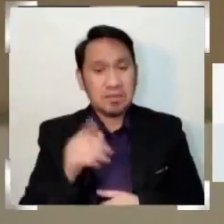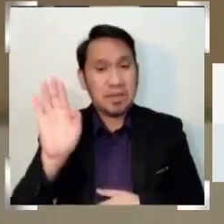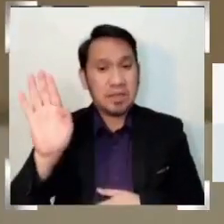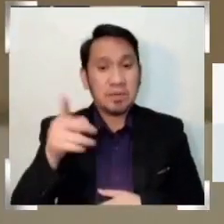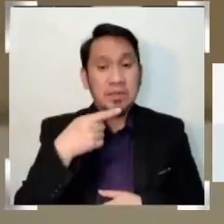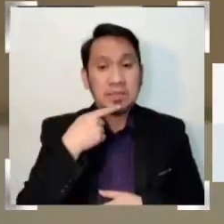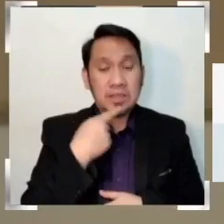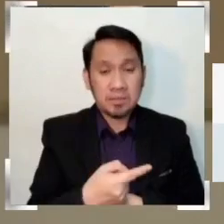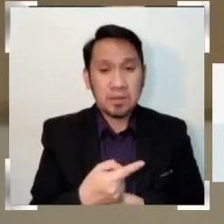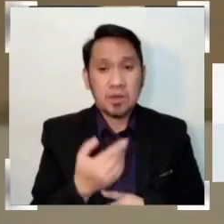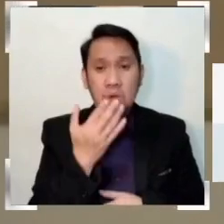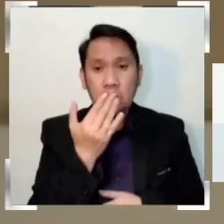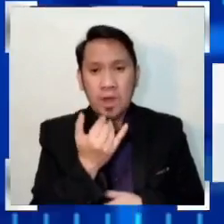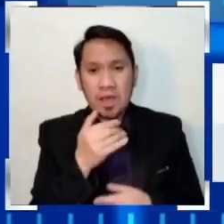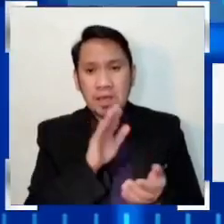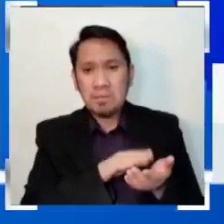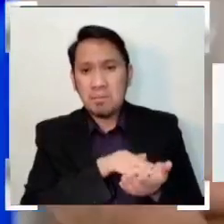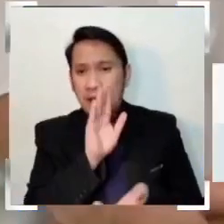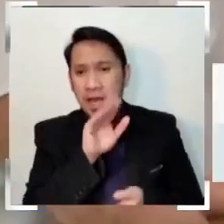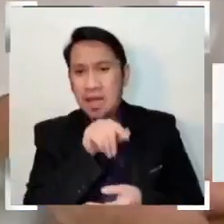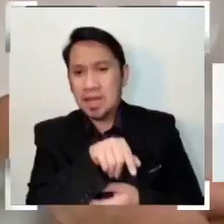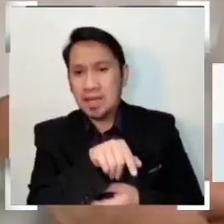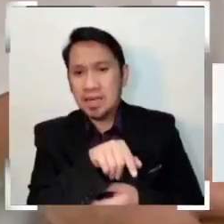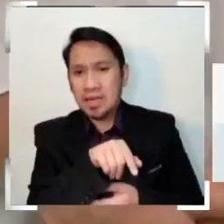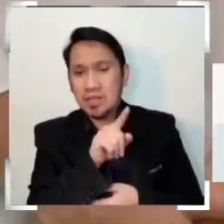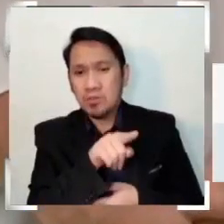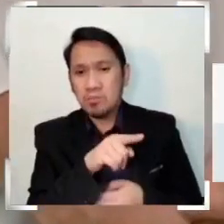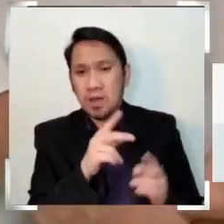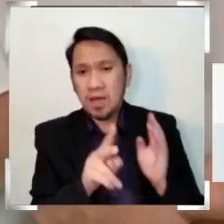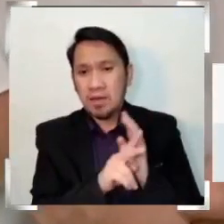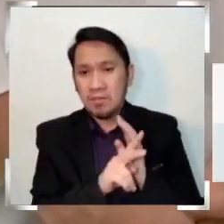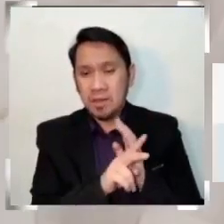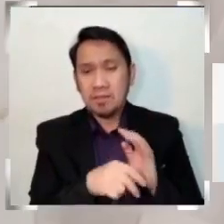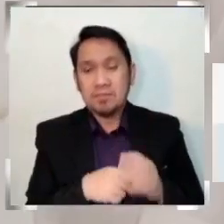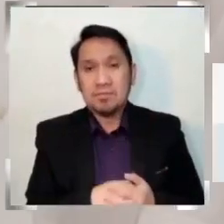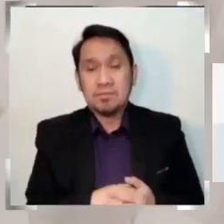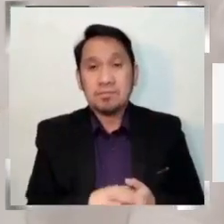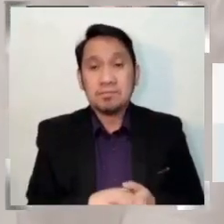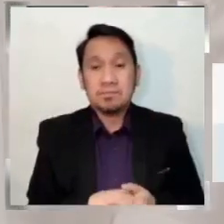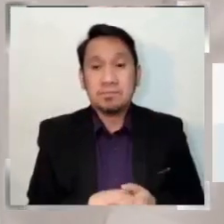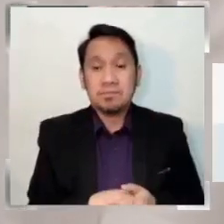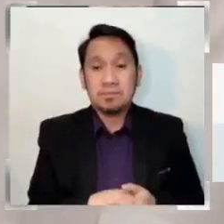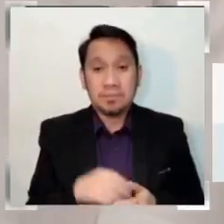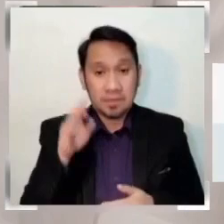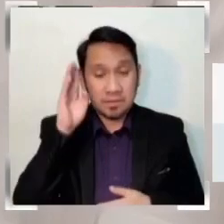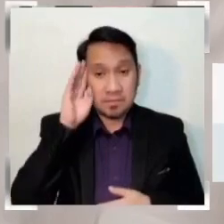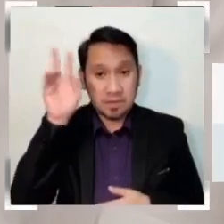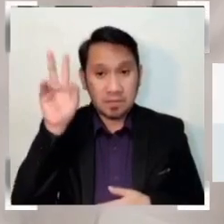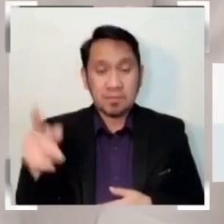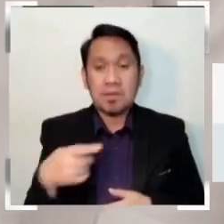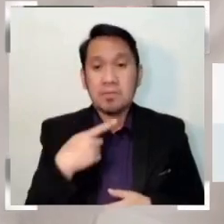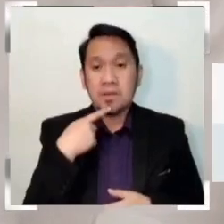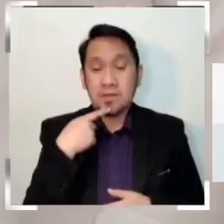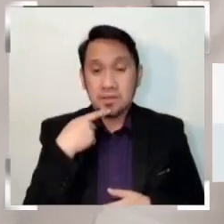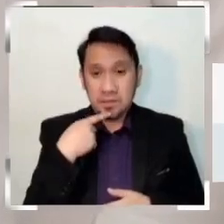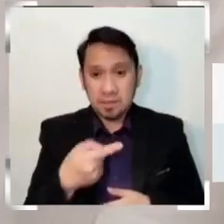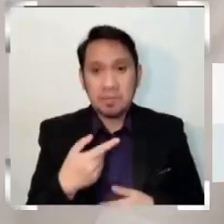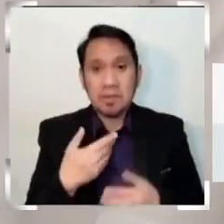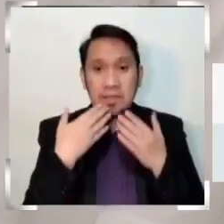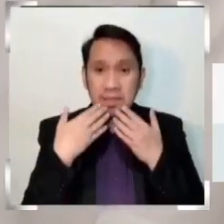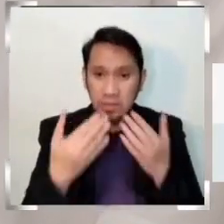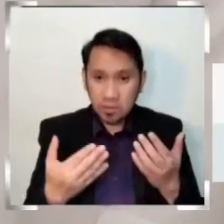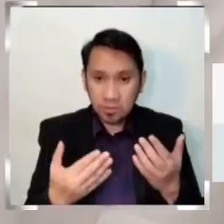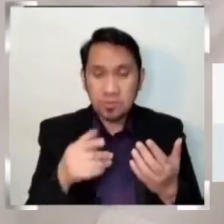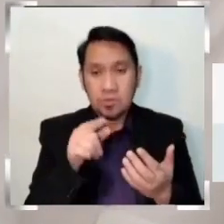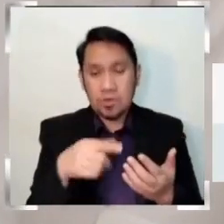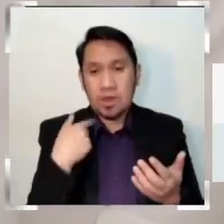naisipan na ganito kamamahal yung mga unit. Uy, nagpapasalamat naman sa kanila. They have made their point very clearly na kailangan